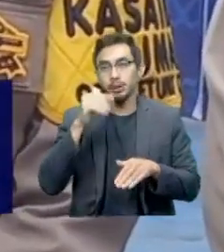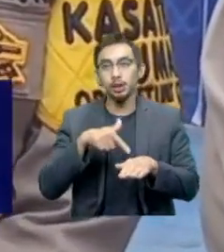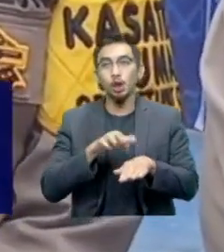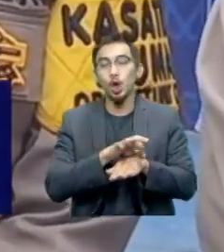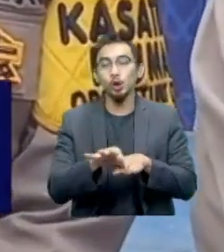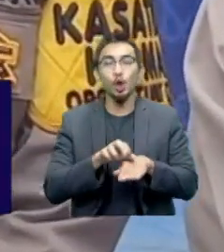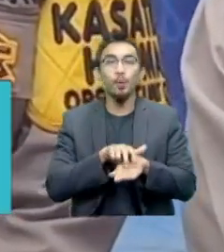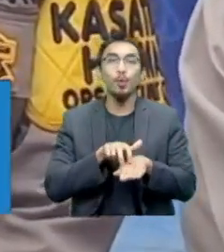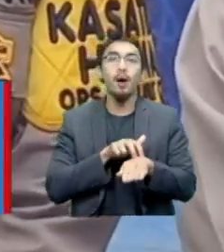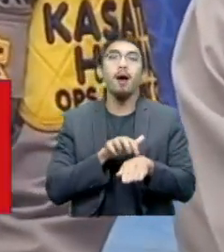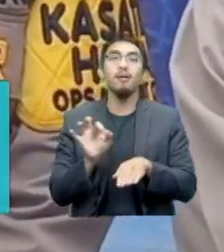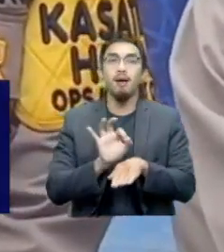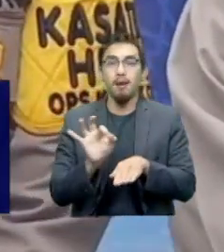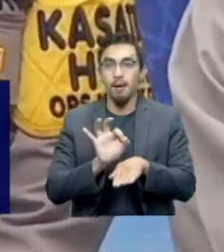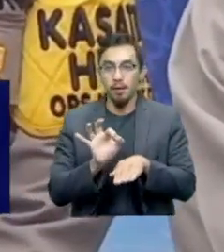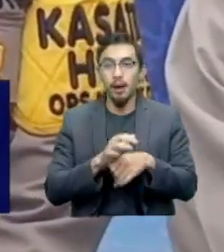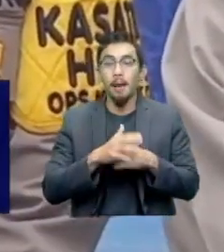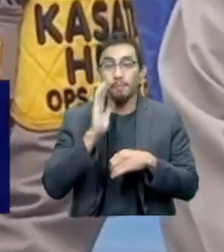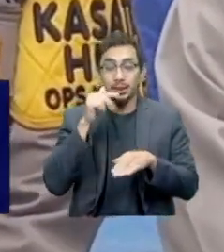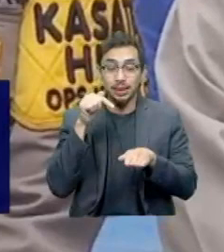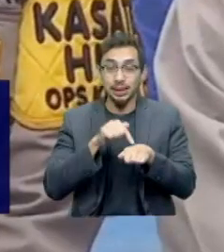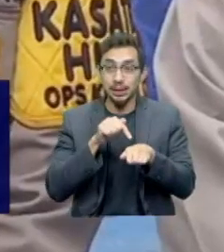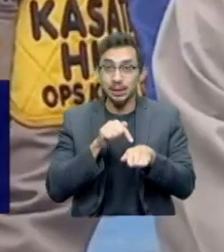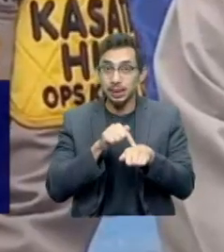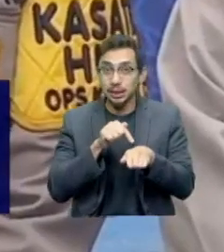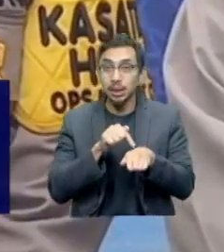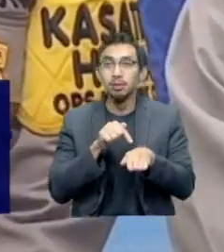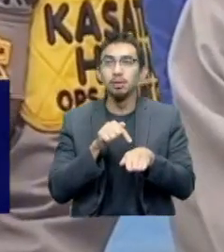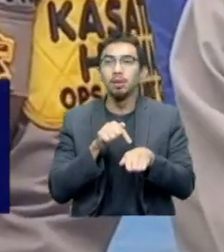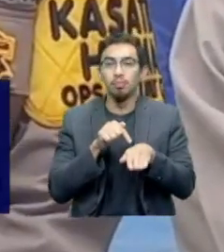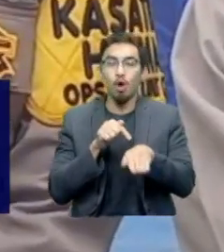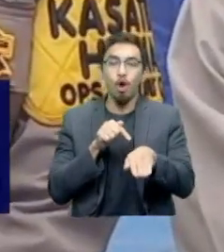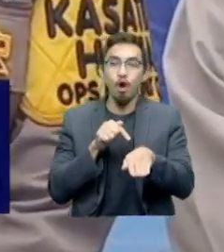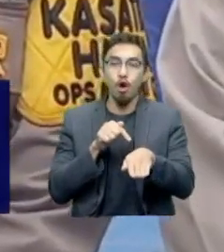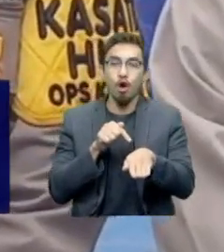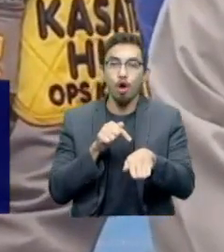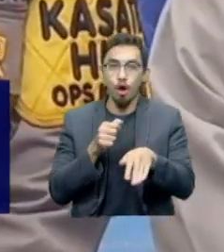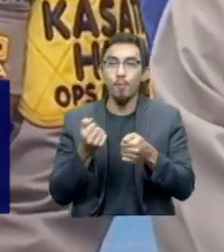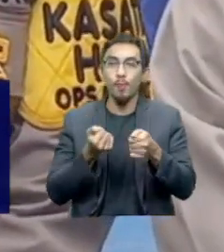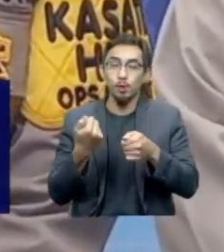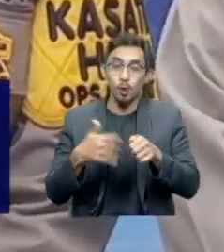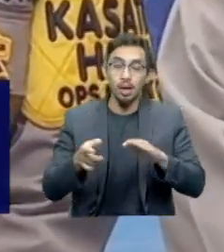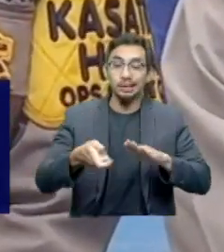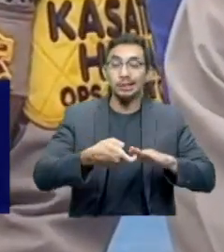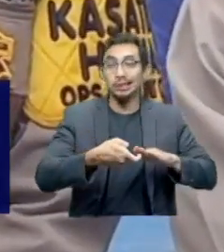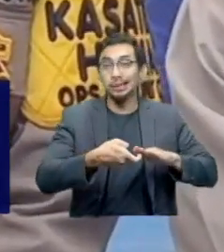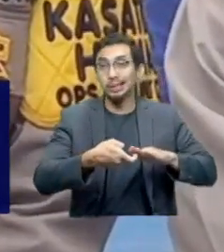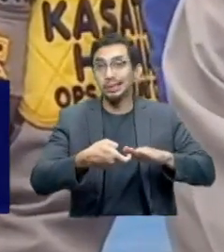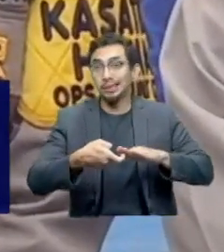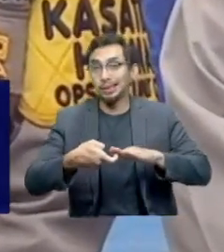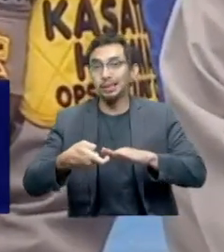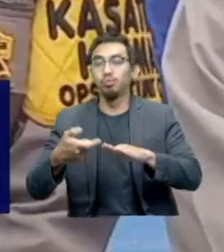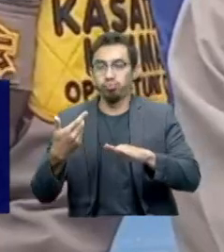karena bis tersebut mengalami kerusakan atau mogok dan diderek untuk keluar daripada area